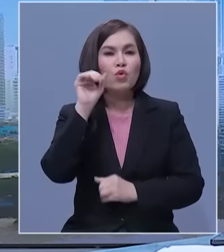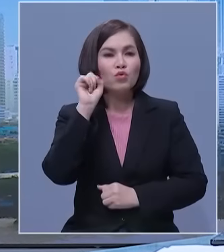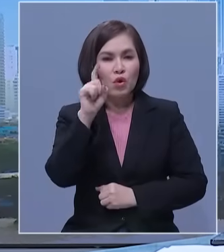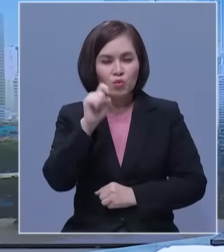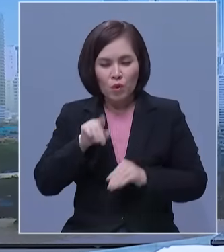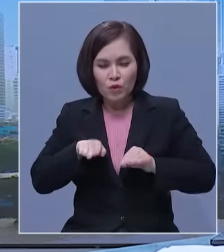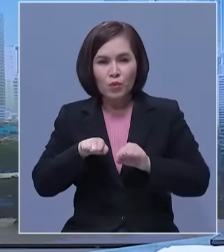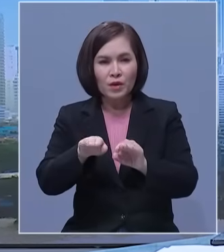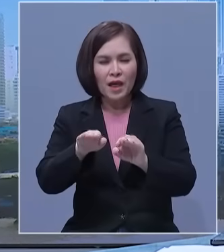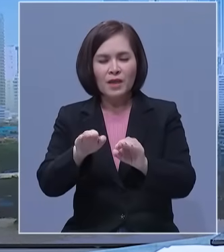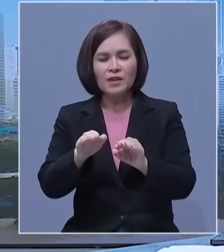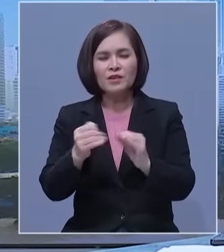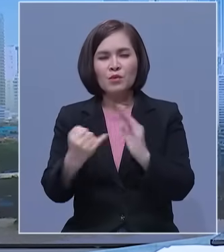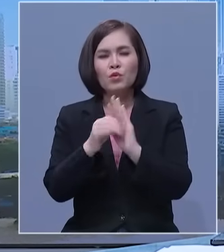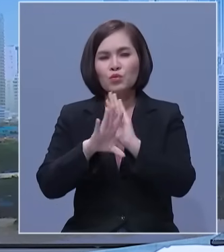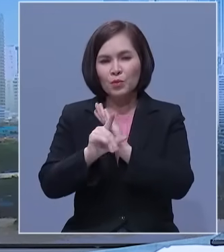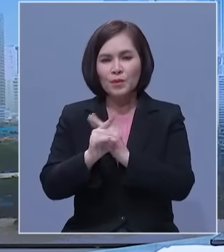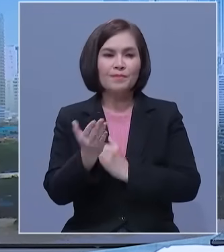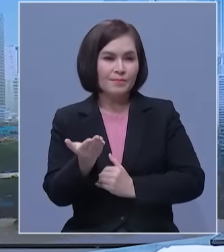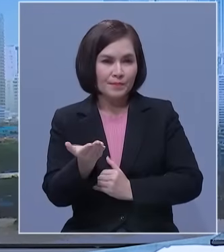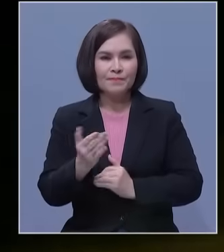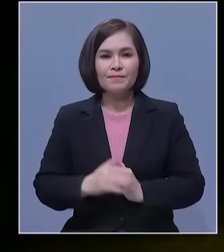ชลบุรีไปดูเหตุการณ์บางช่วงบางตอนนะครับ